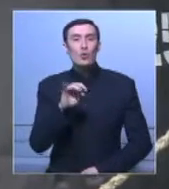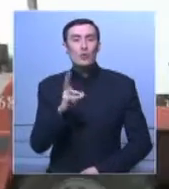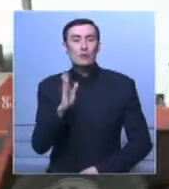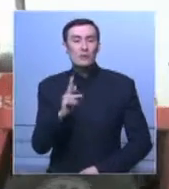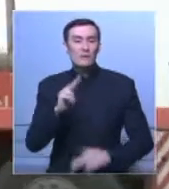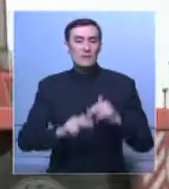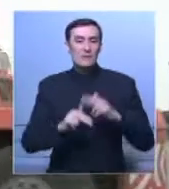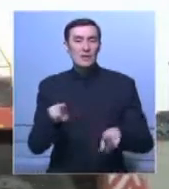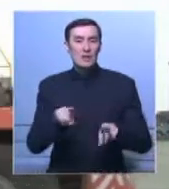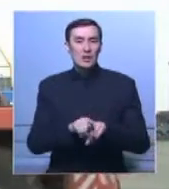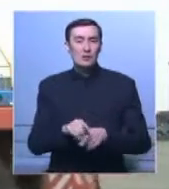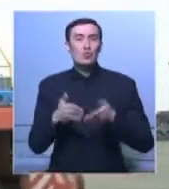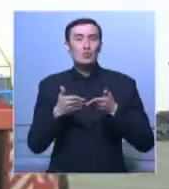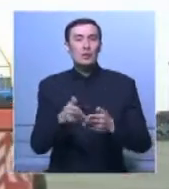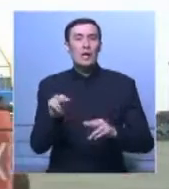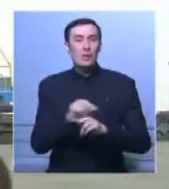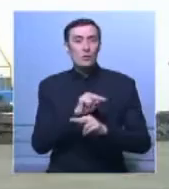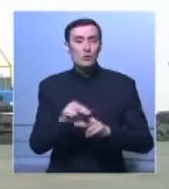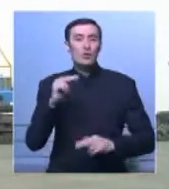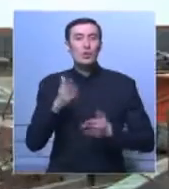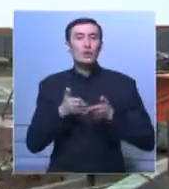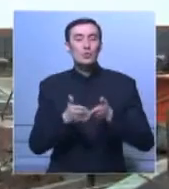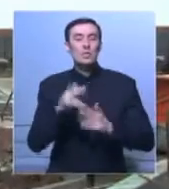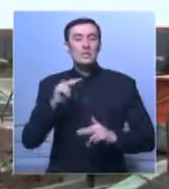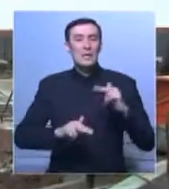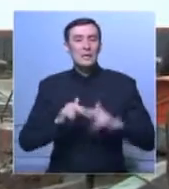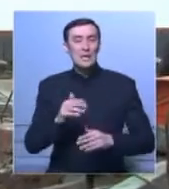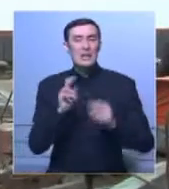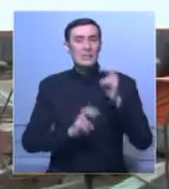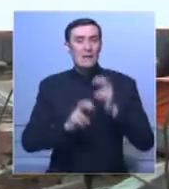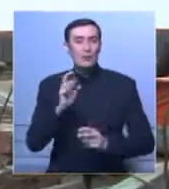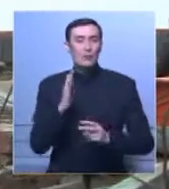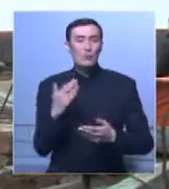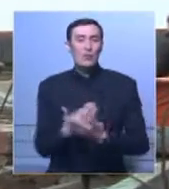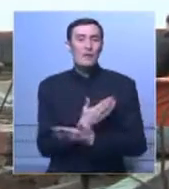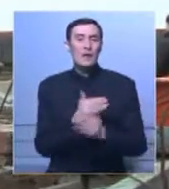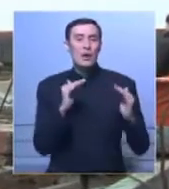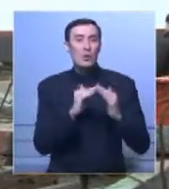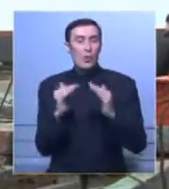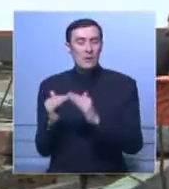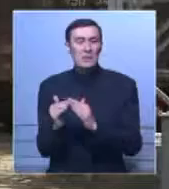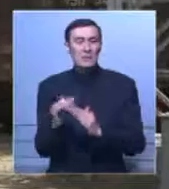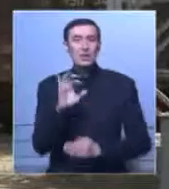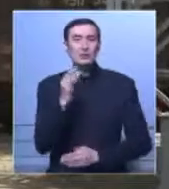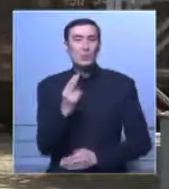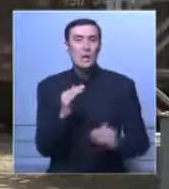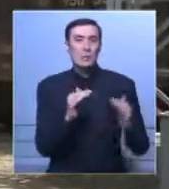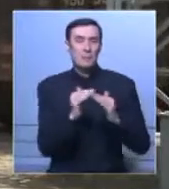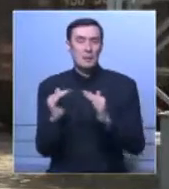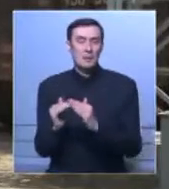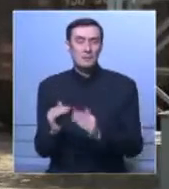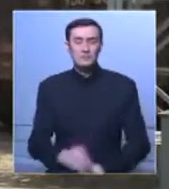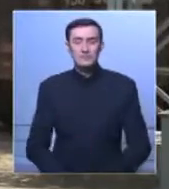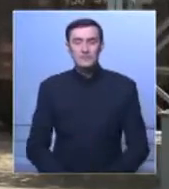будут возведены судоремонтные и судостроительные заводы. Появятся новые жилые комплексы и социальные объекты.